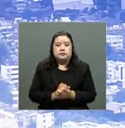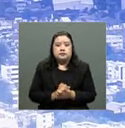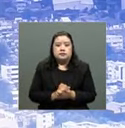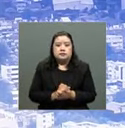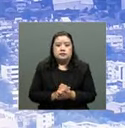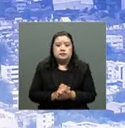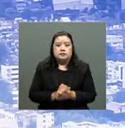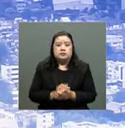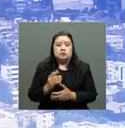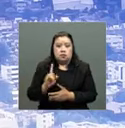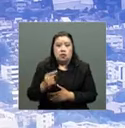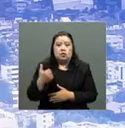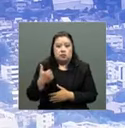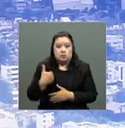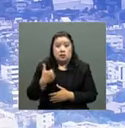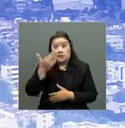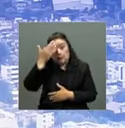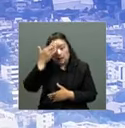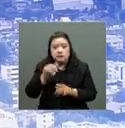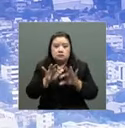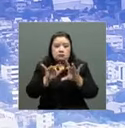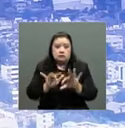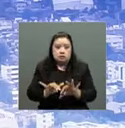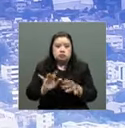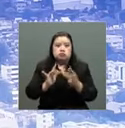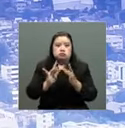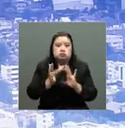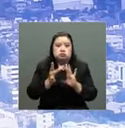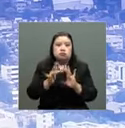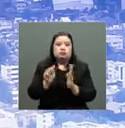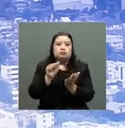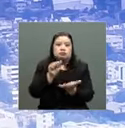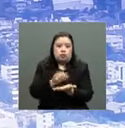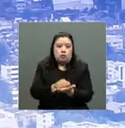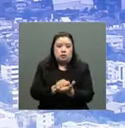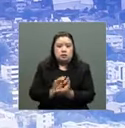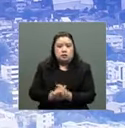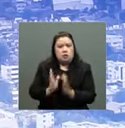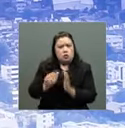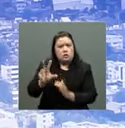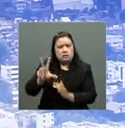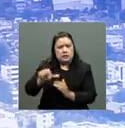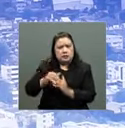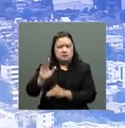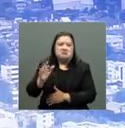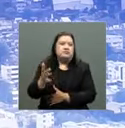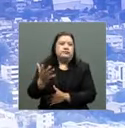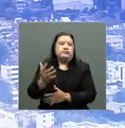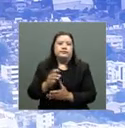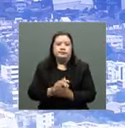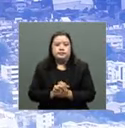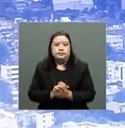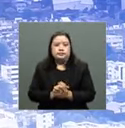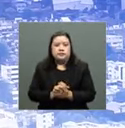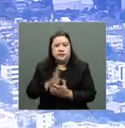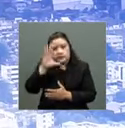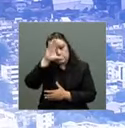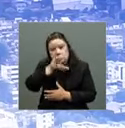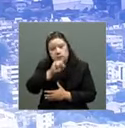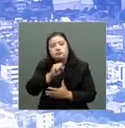ช้ระบบของออนไลน์นะครับลงทะเบียนกันเข้ามาซึ่งคาดว่าไม่น่าจะเยอะขนาดนี้นะครับก็กำลัง